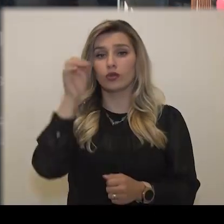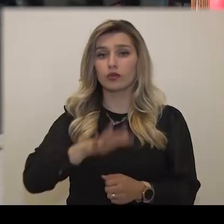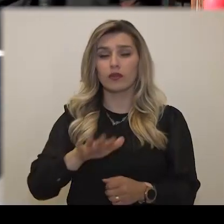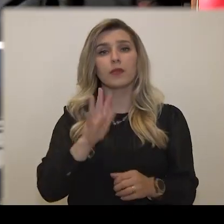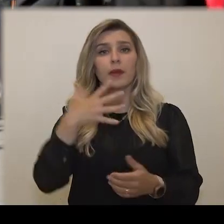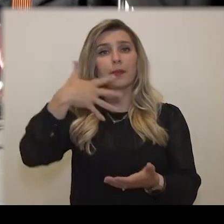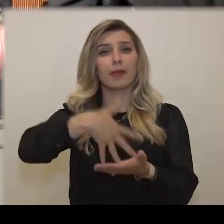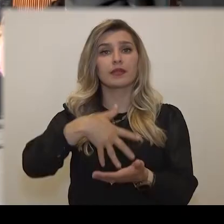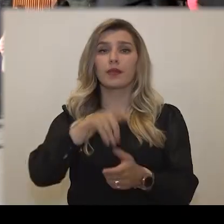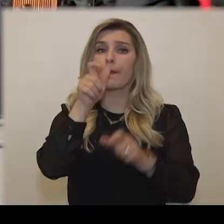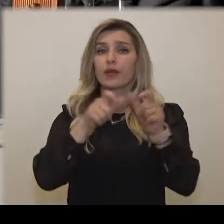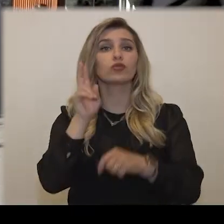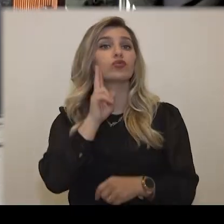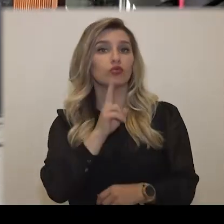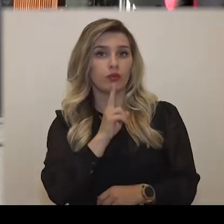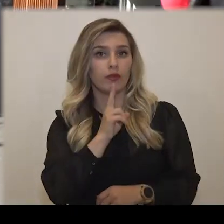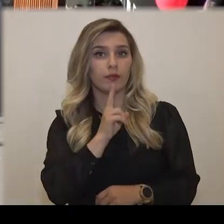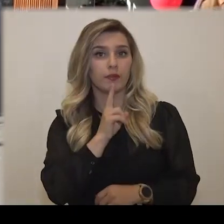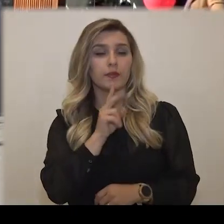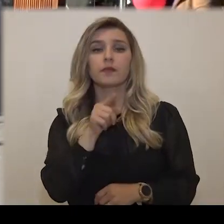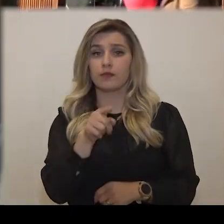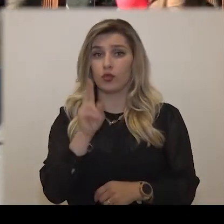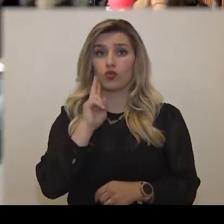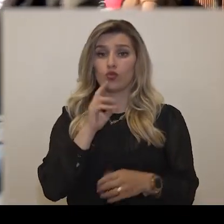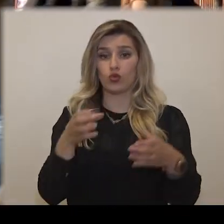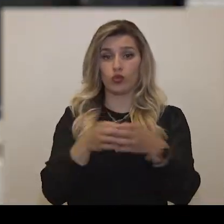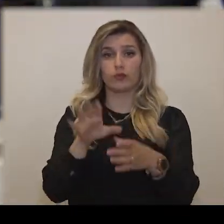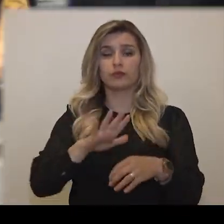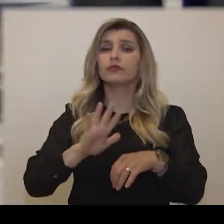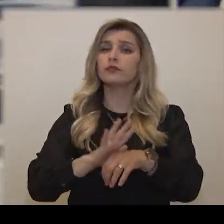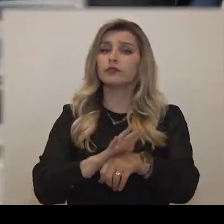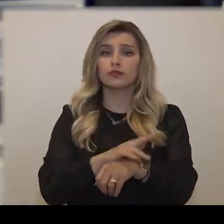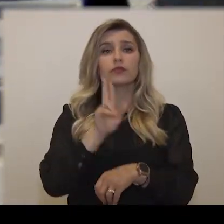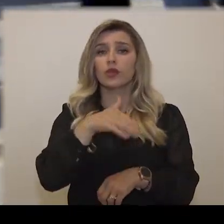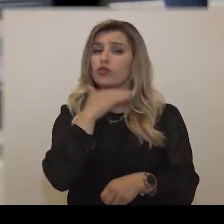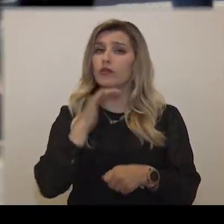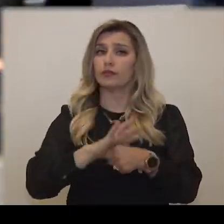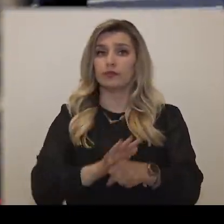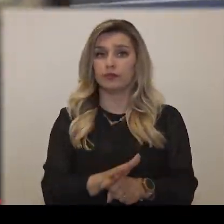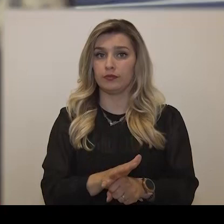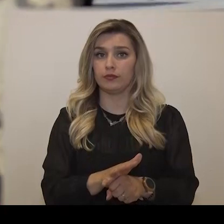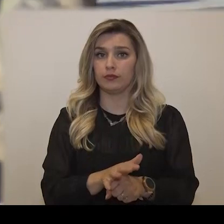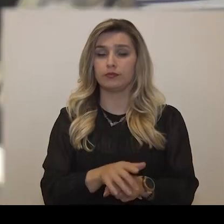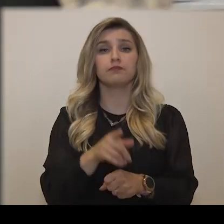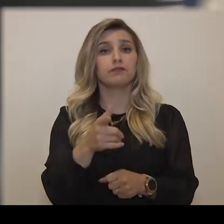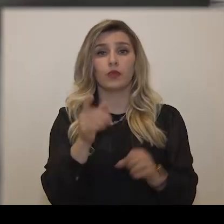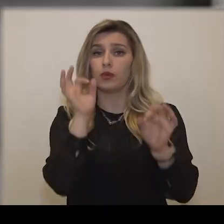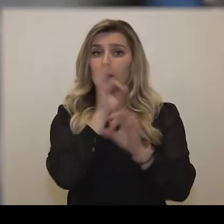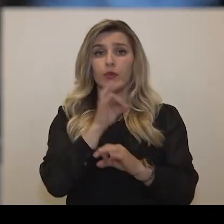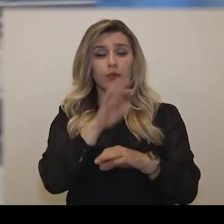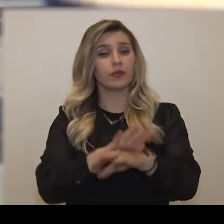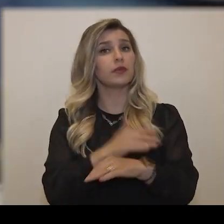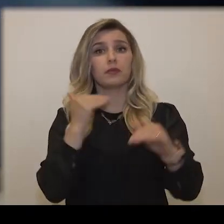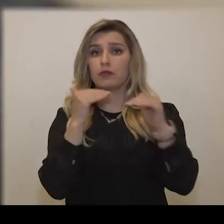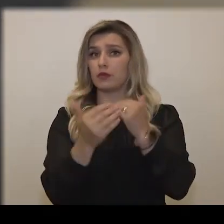Në Kosovë janë mbi 5.000 persona të shurdhër. Kjo kategori e ndjenjë më së shumti marginalizimin. Ata